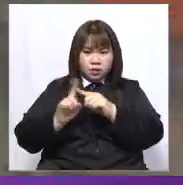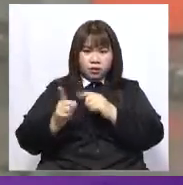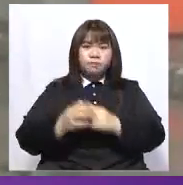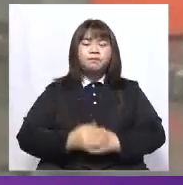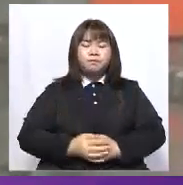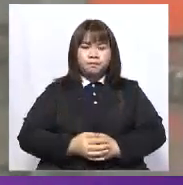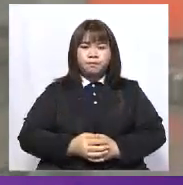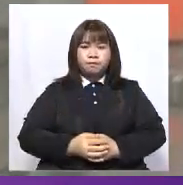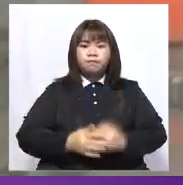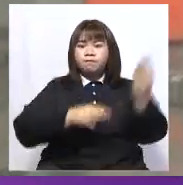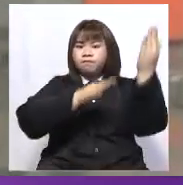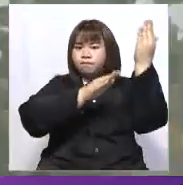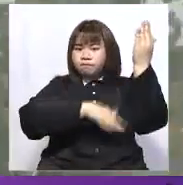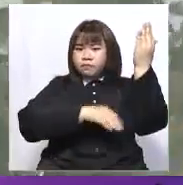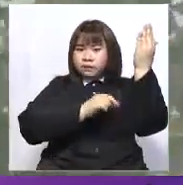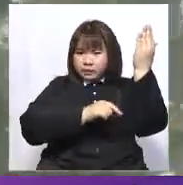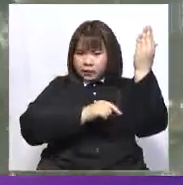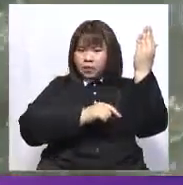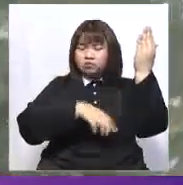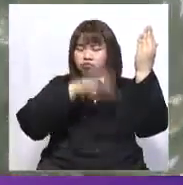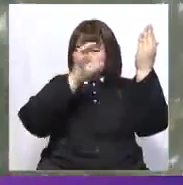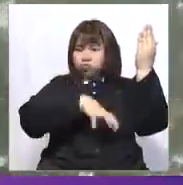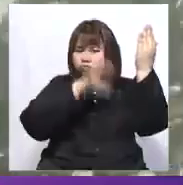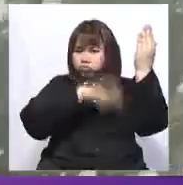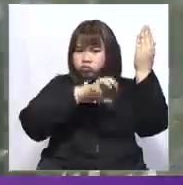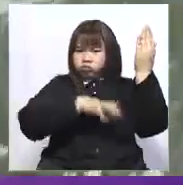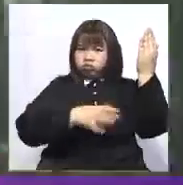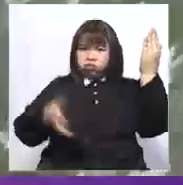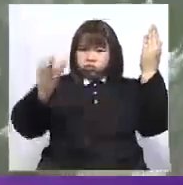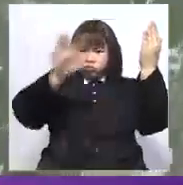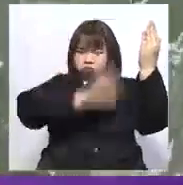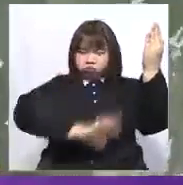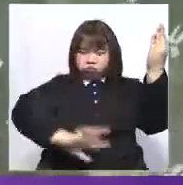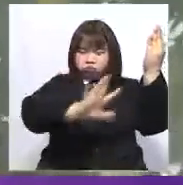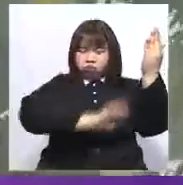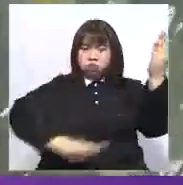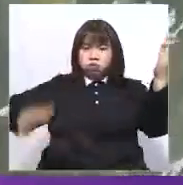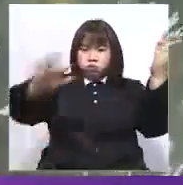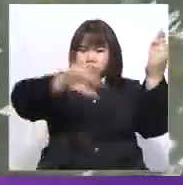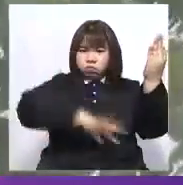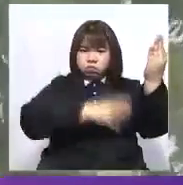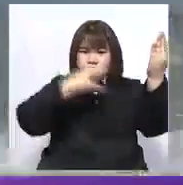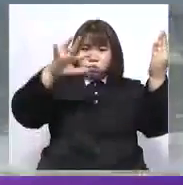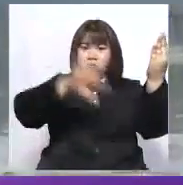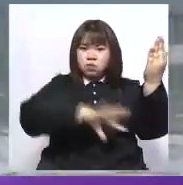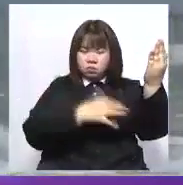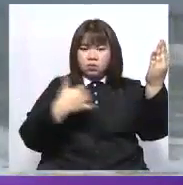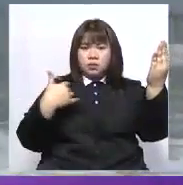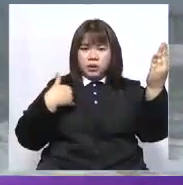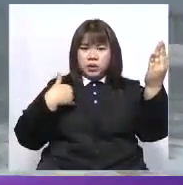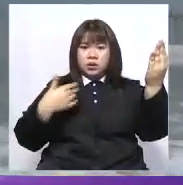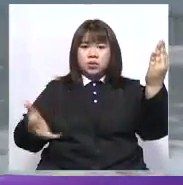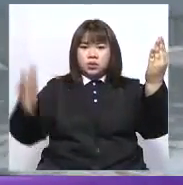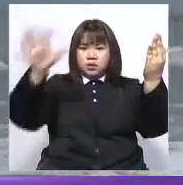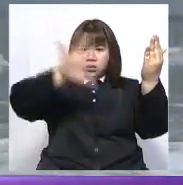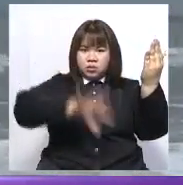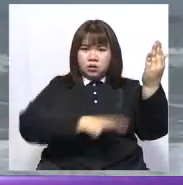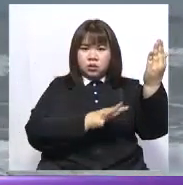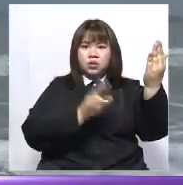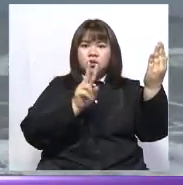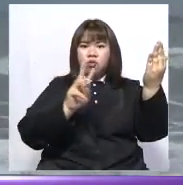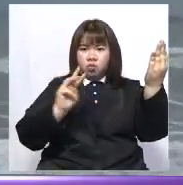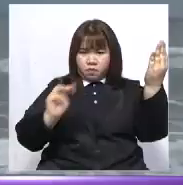ในภาคใต้นะคะให้ระวังว่าจะมีฝนเพิ่มมากขึ้นและคลื่นลมบริเวณอ่าวไทยมีกำลังแรงขึ้นค่ะโดยจะมีคลื่นสูงประมาณ2